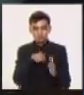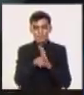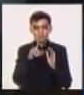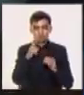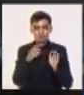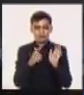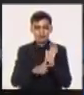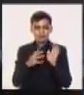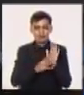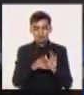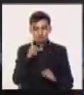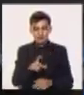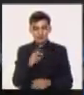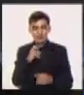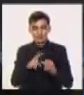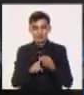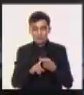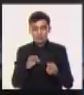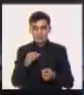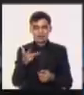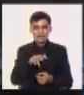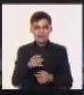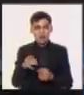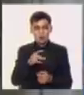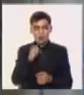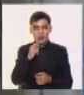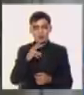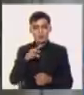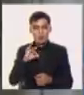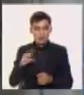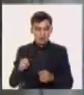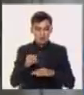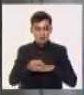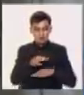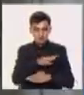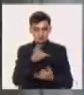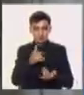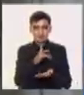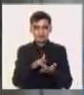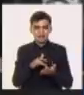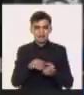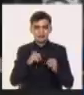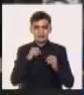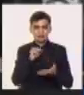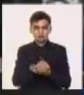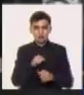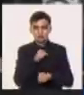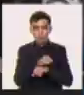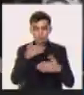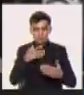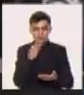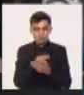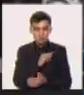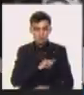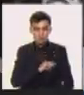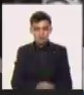179 пациентов с коронавирусом из трех районов Акмолинской области. Сегодня центр приостановил свою деятельность. С понедельника вот